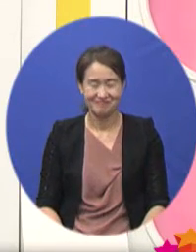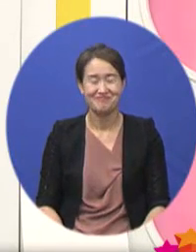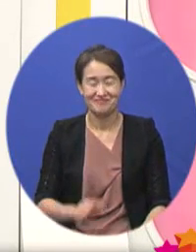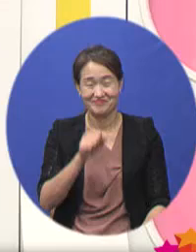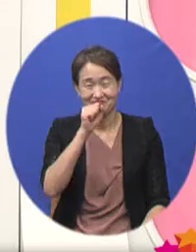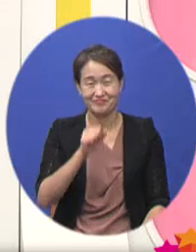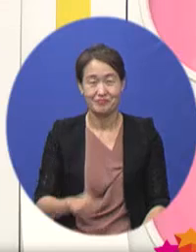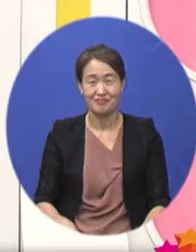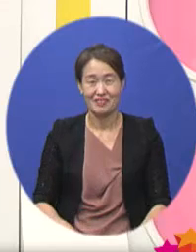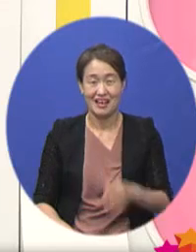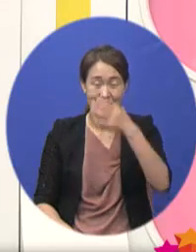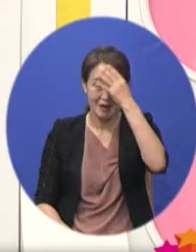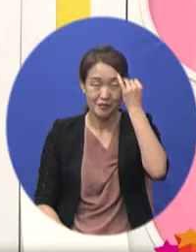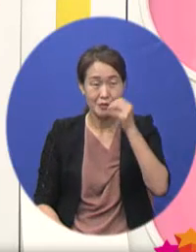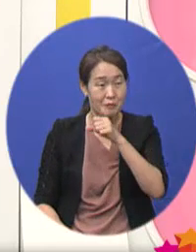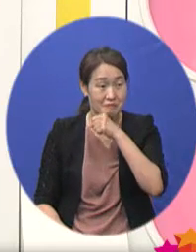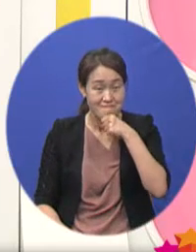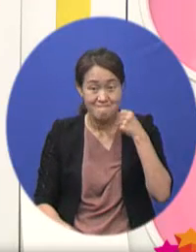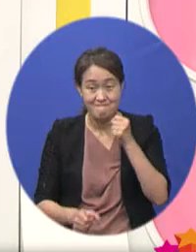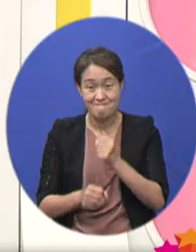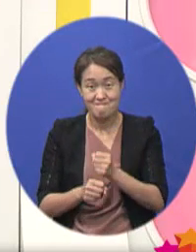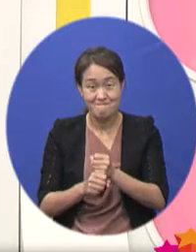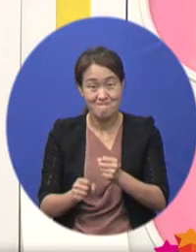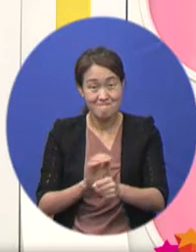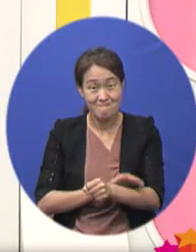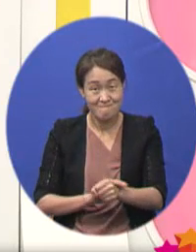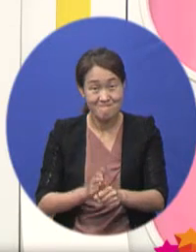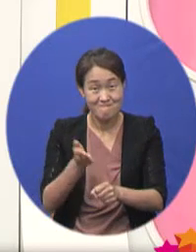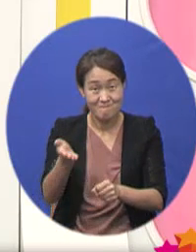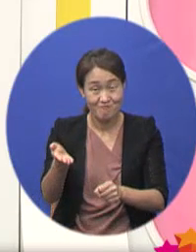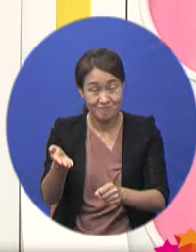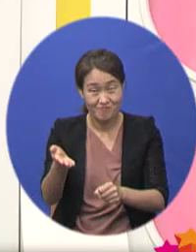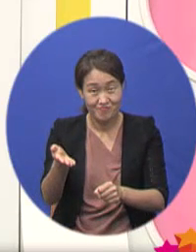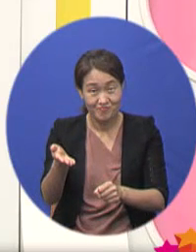네. 예. 할머니가 맛있는 것도 많이 해 주세요.